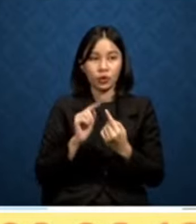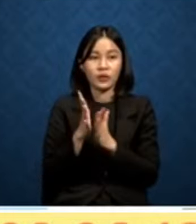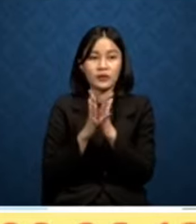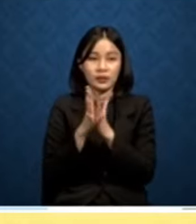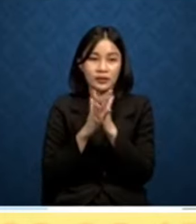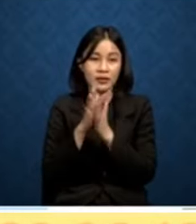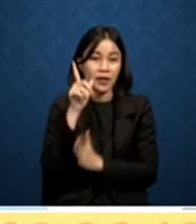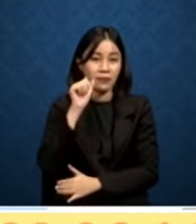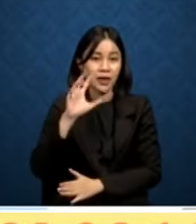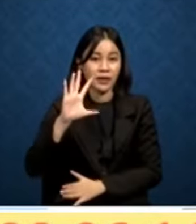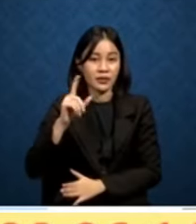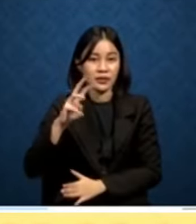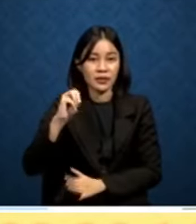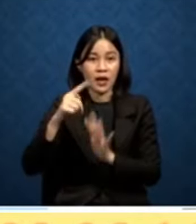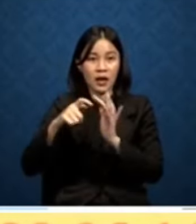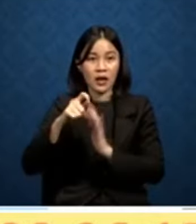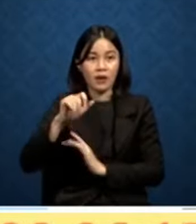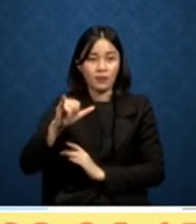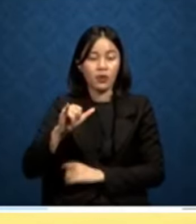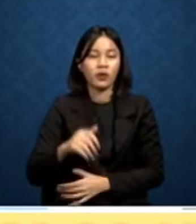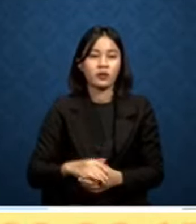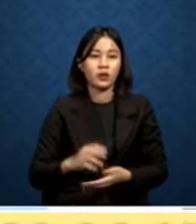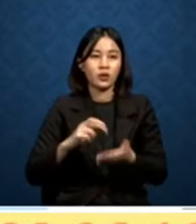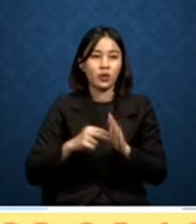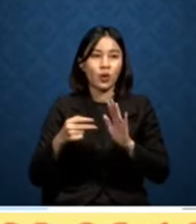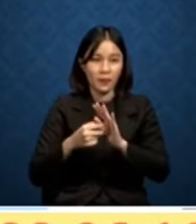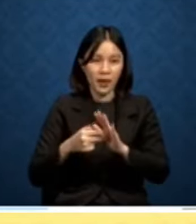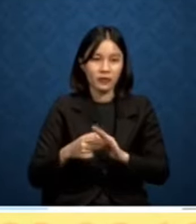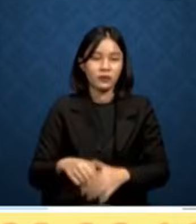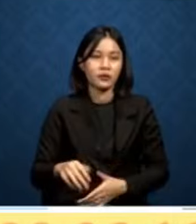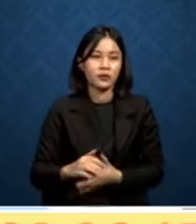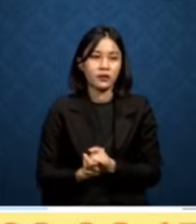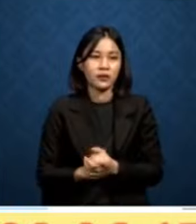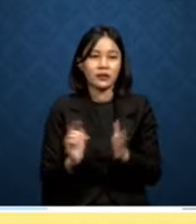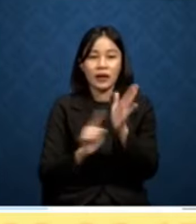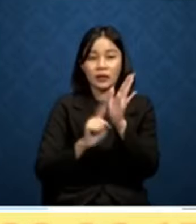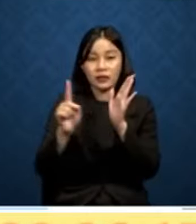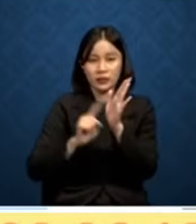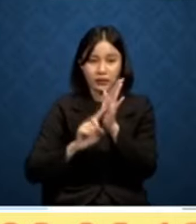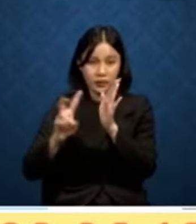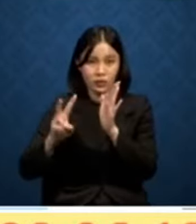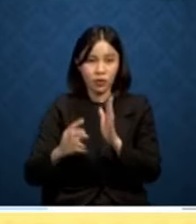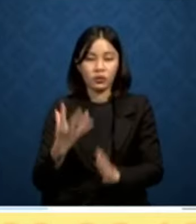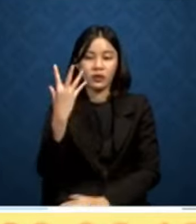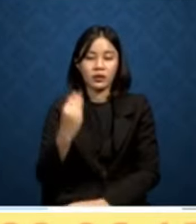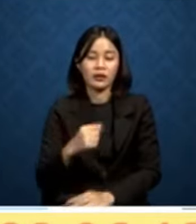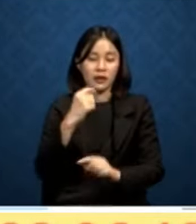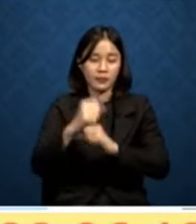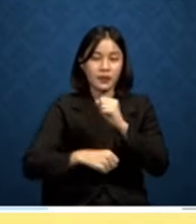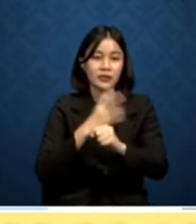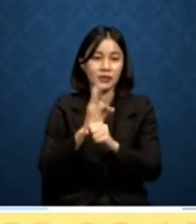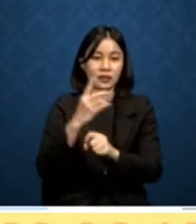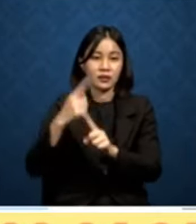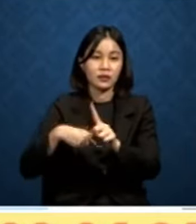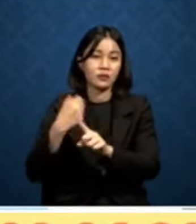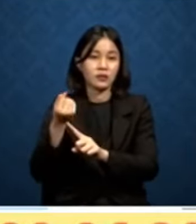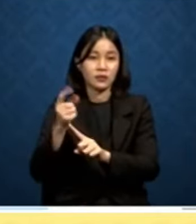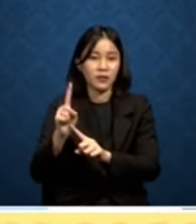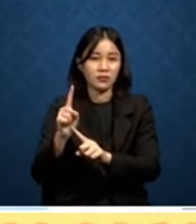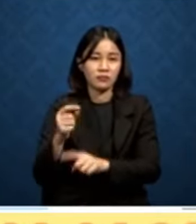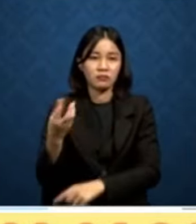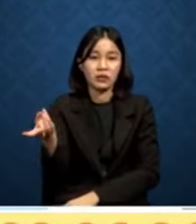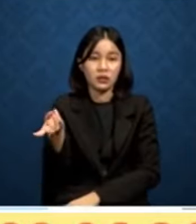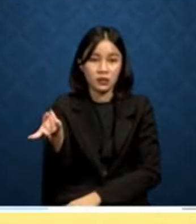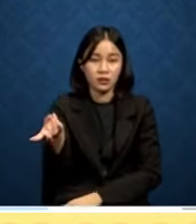ก็ได้รับการอพยโทษสองครั้งสุดท้ายเหลือ 7 ปี 11 เดือนเท่านั้นเองนะคร